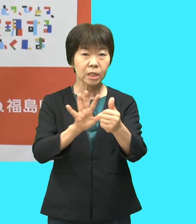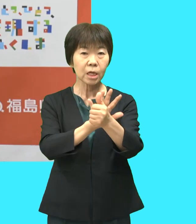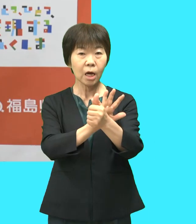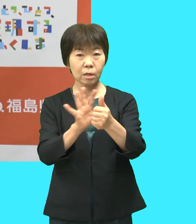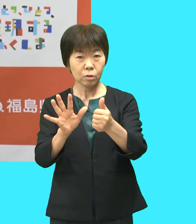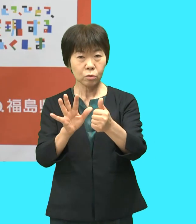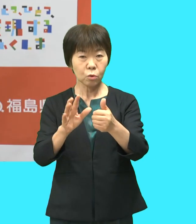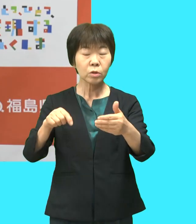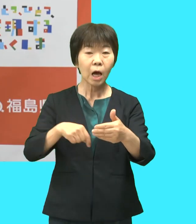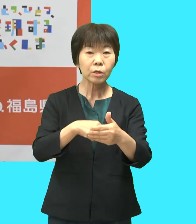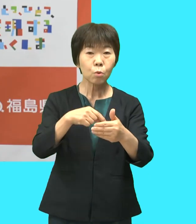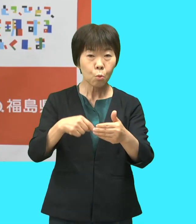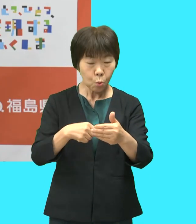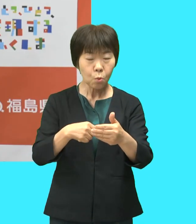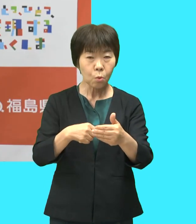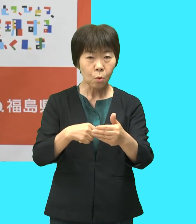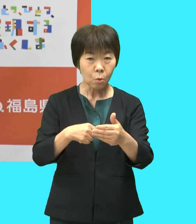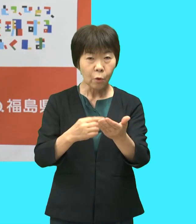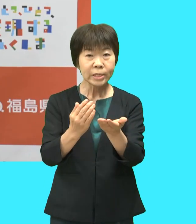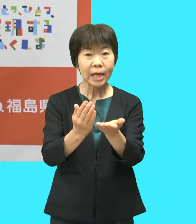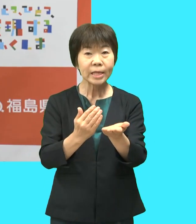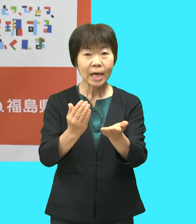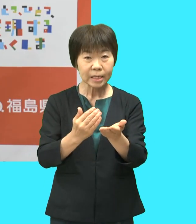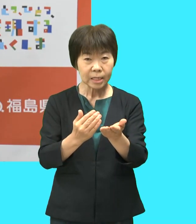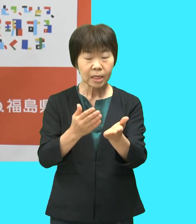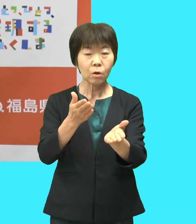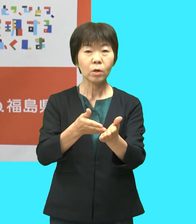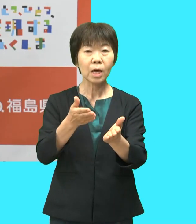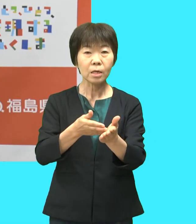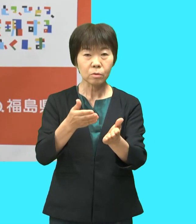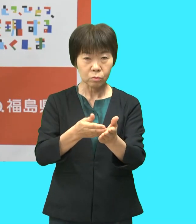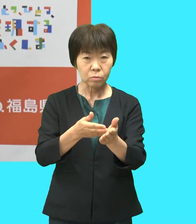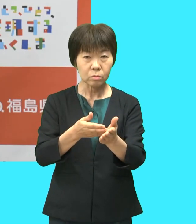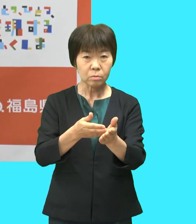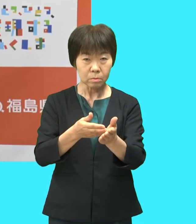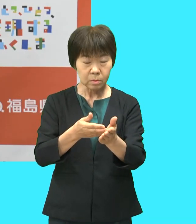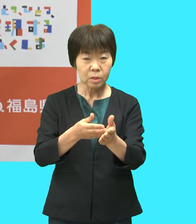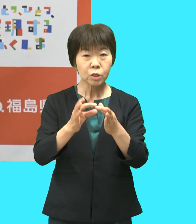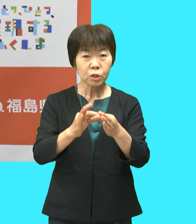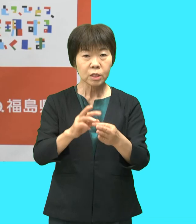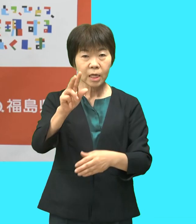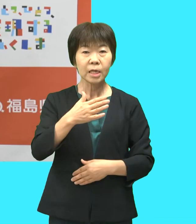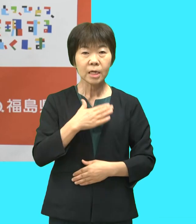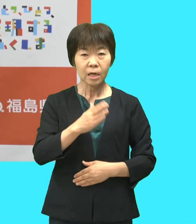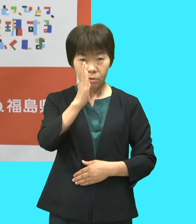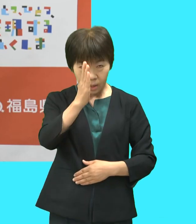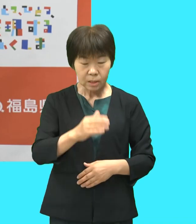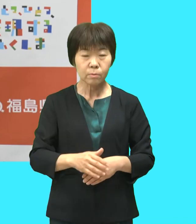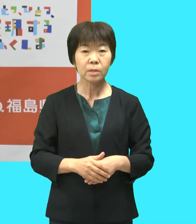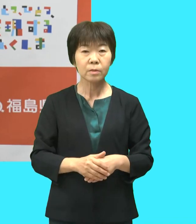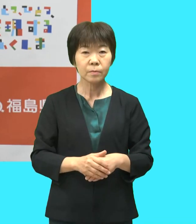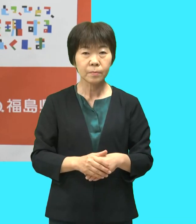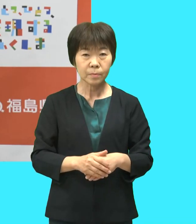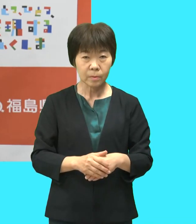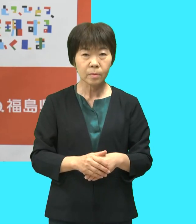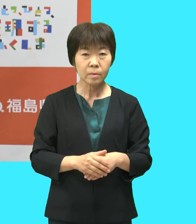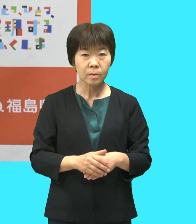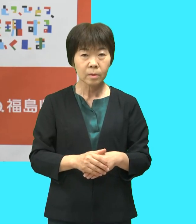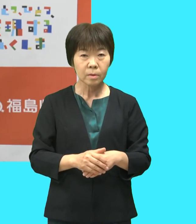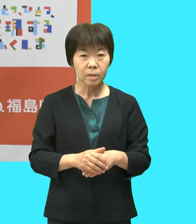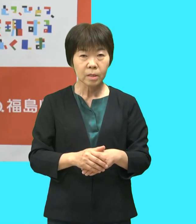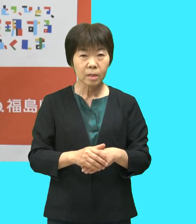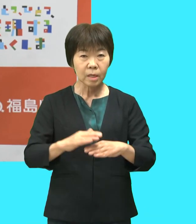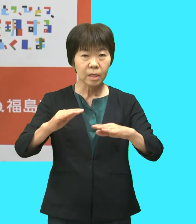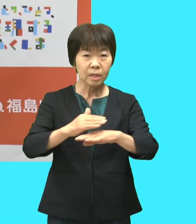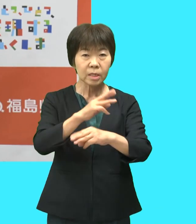陣、これを前提にお答えをさせていただくという点についてご理解をください。まず岸田新